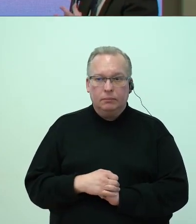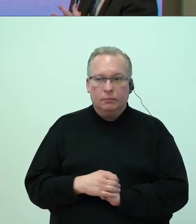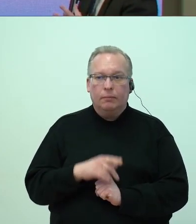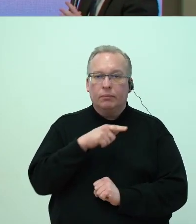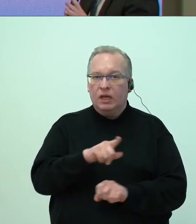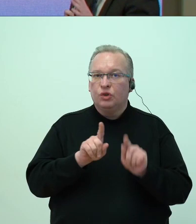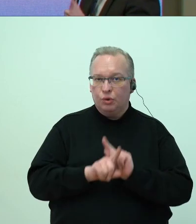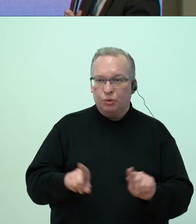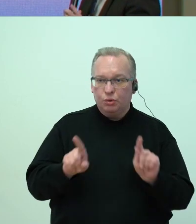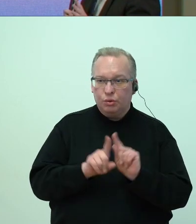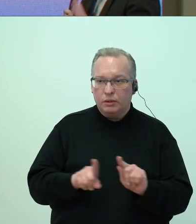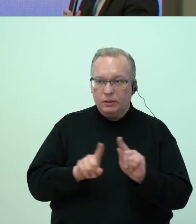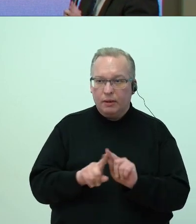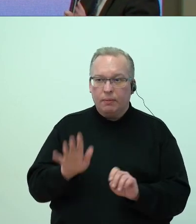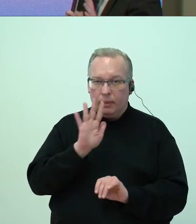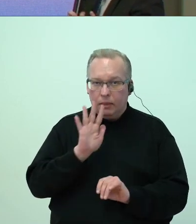jis kurstė neapykantą.